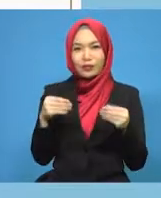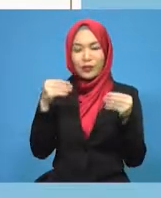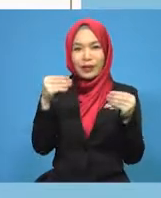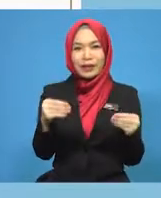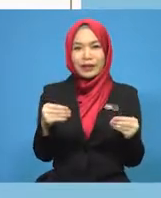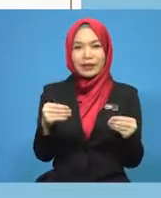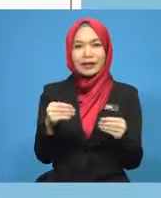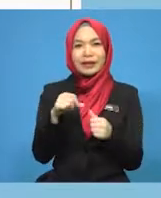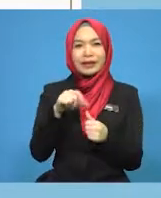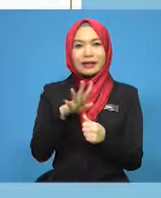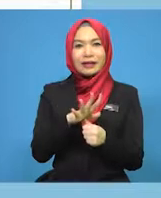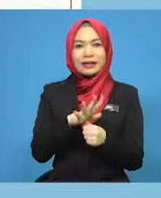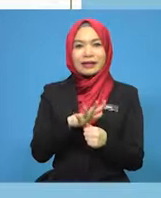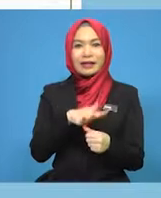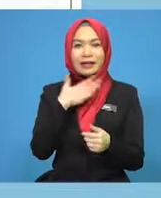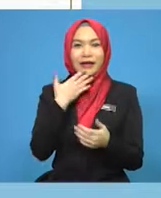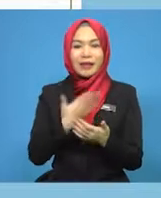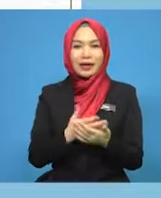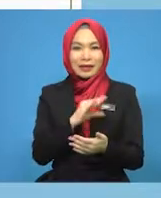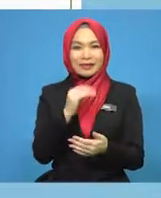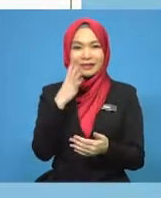yang tersendiri.